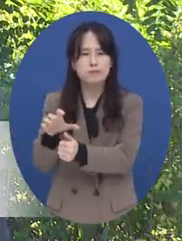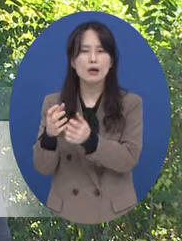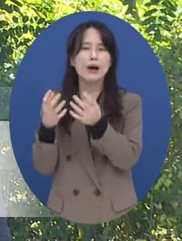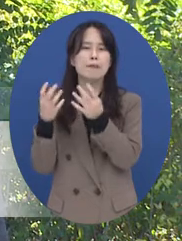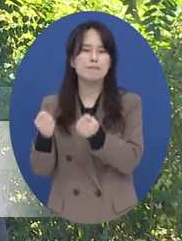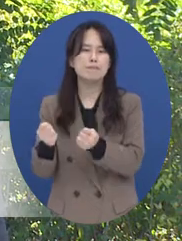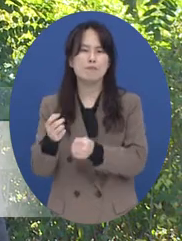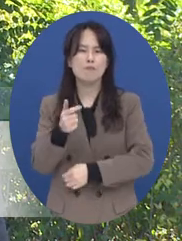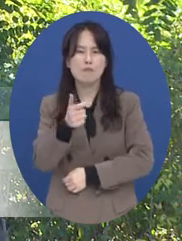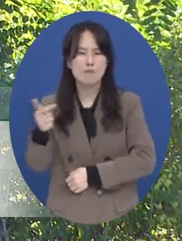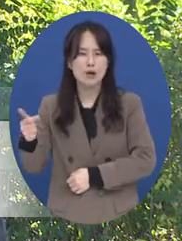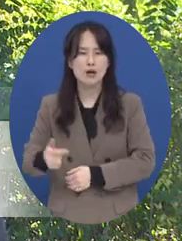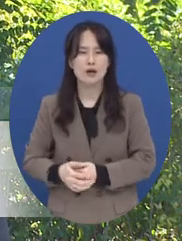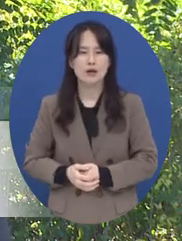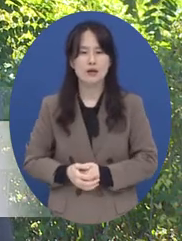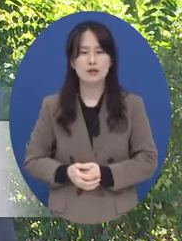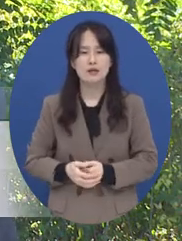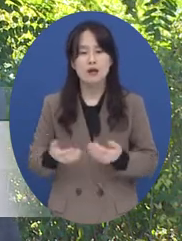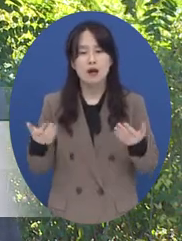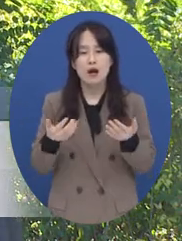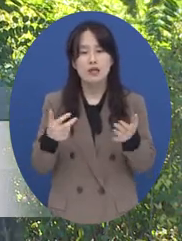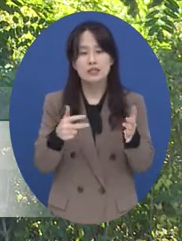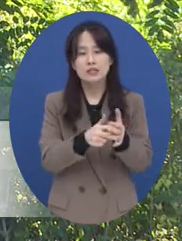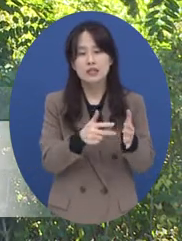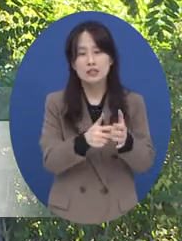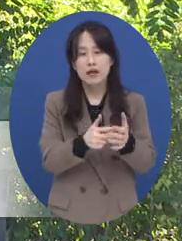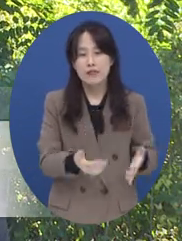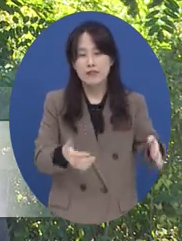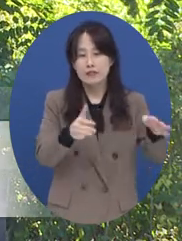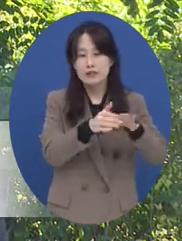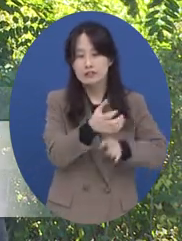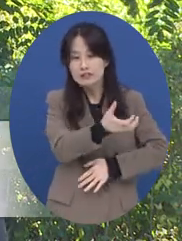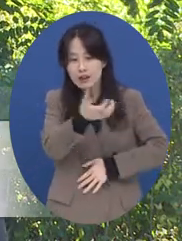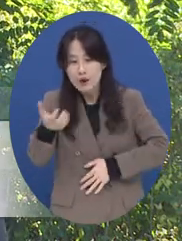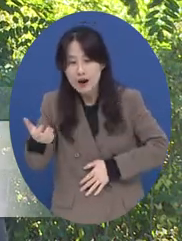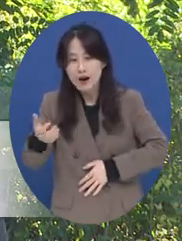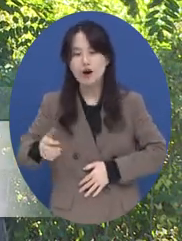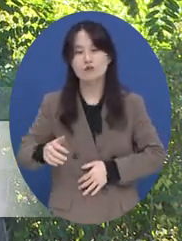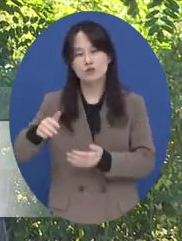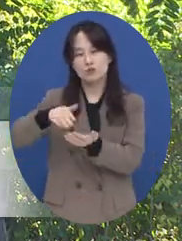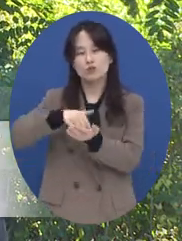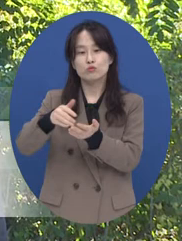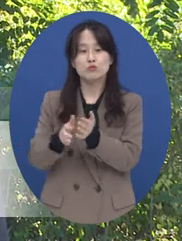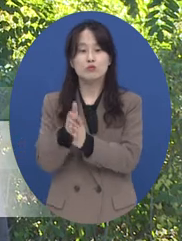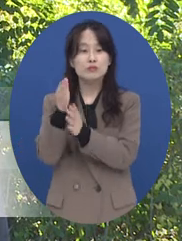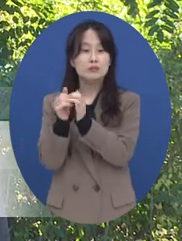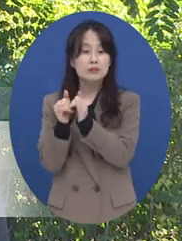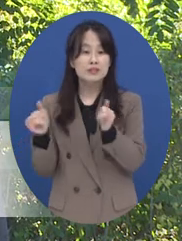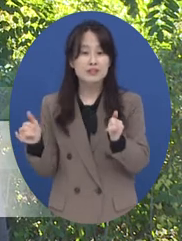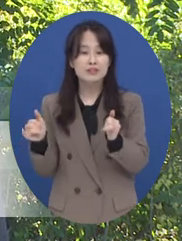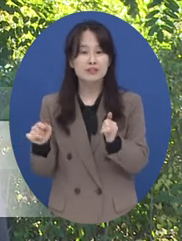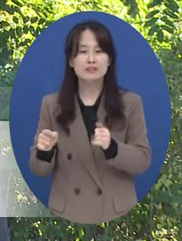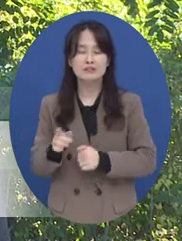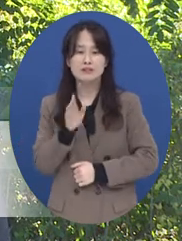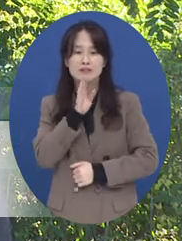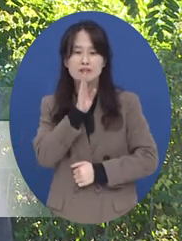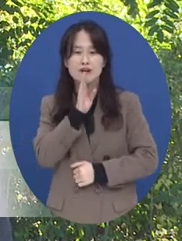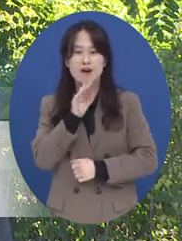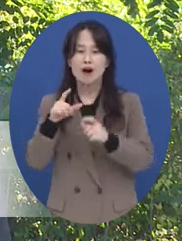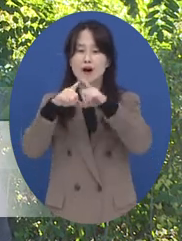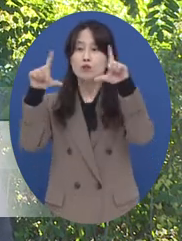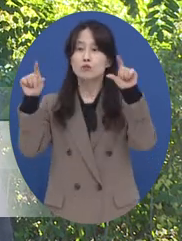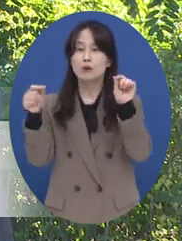부분이 너무 많았어요. 일자리 재단이 들어오는 것은 우리 동천 시민들은